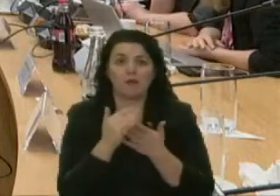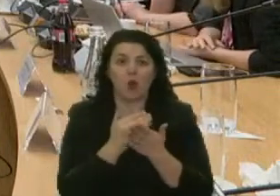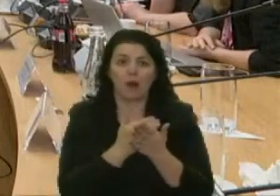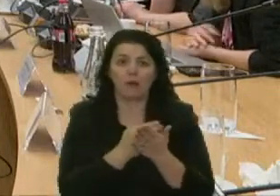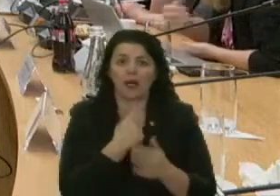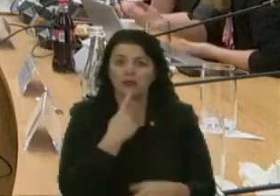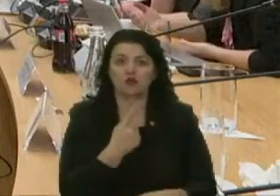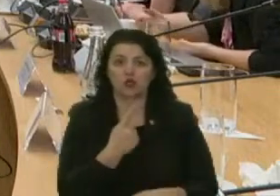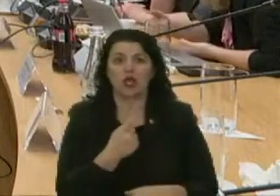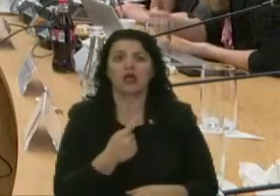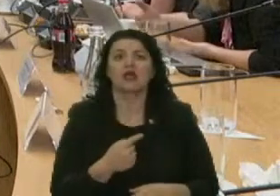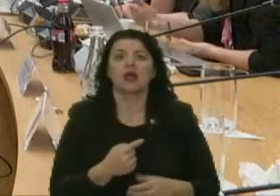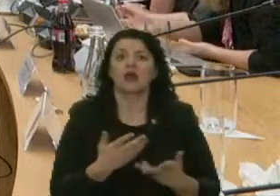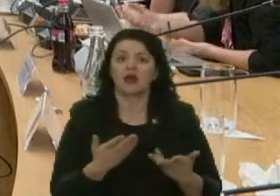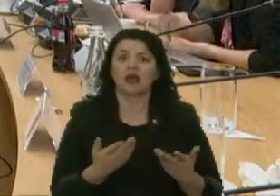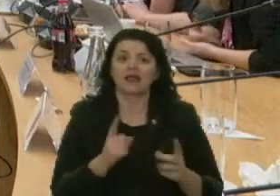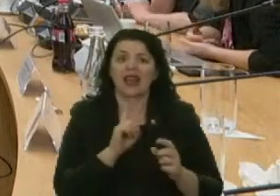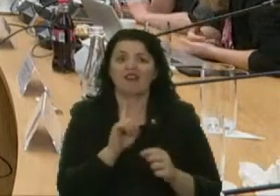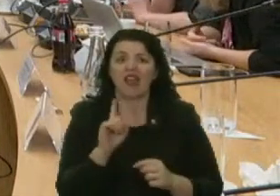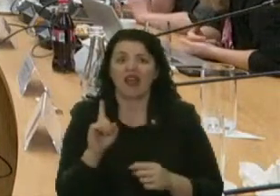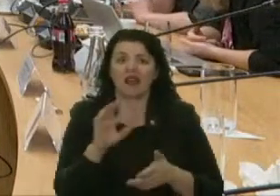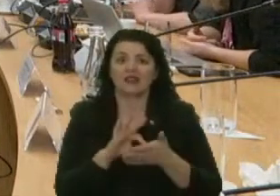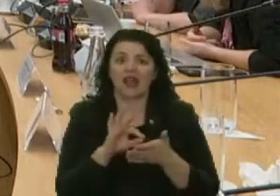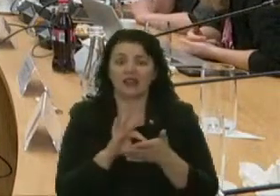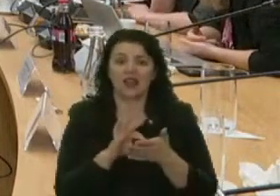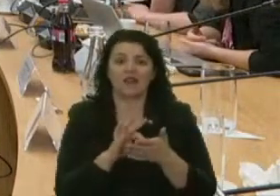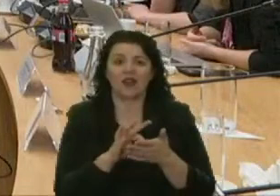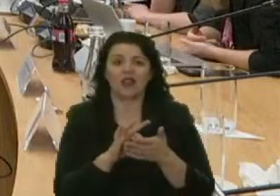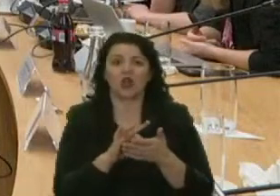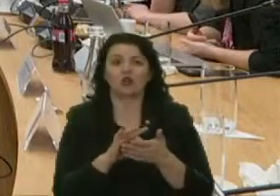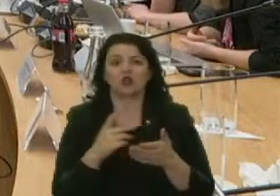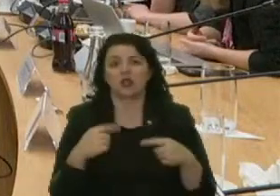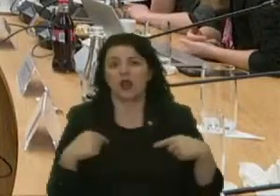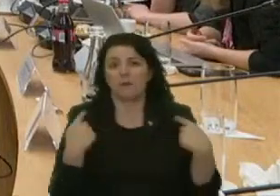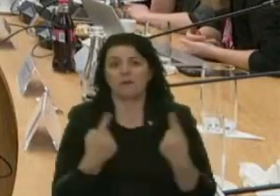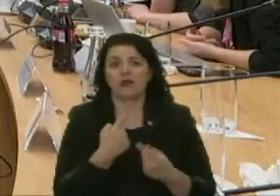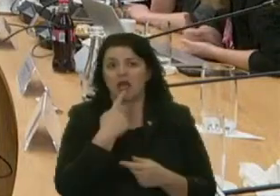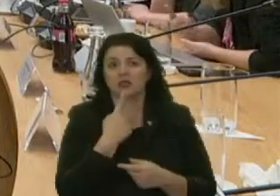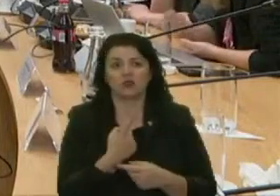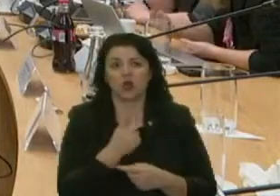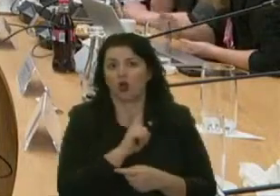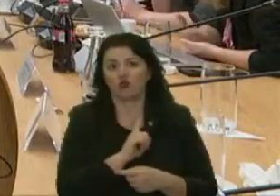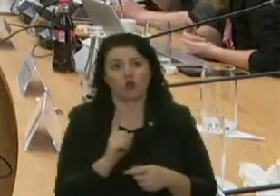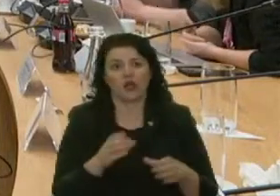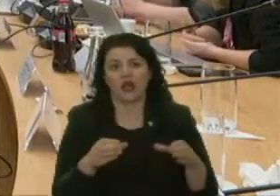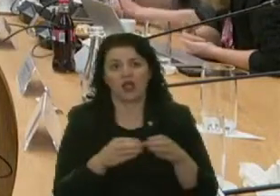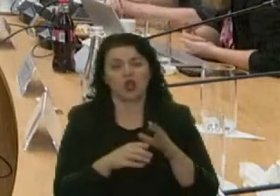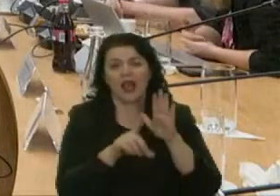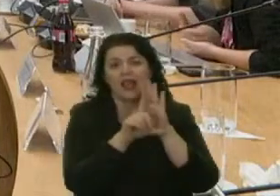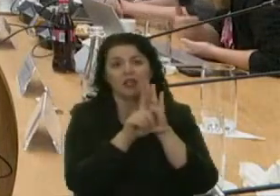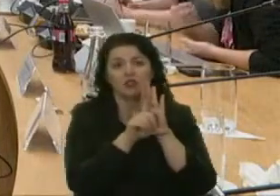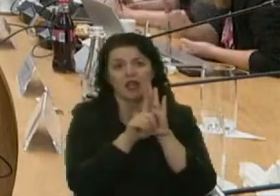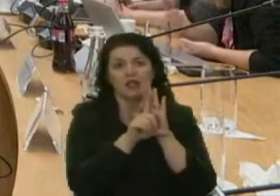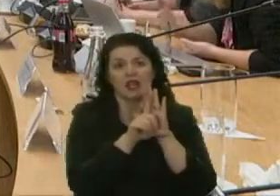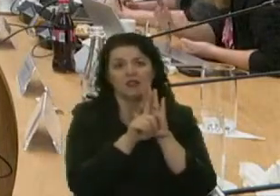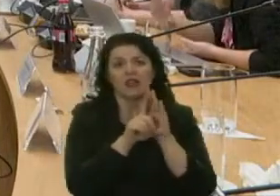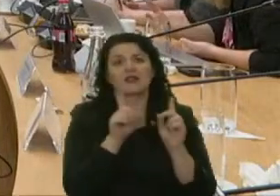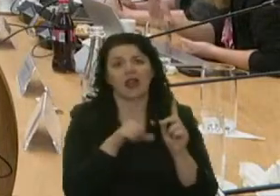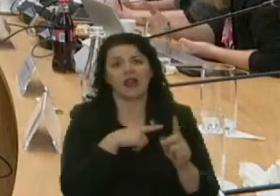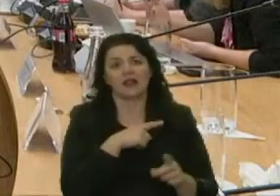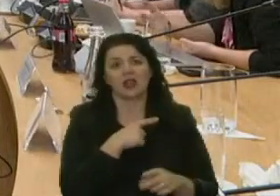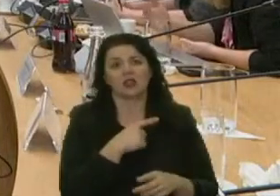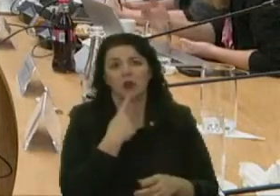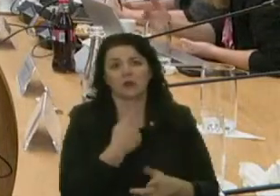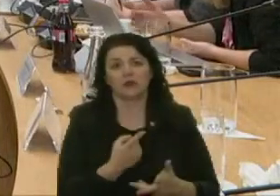le Menționați spunându le că de fiecare dată când venim cu o sugestie în direcția asta ni se spune că nu este cadrul legislativ cred că dacă e ceva Ce am